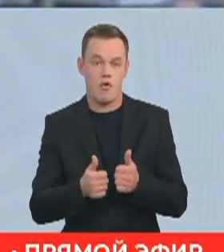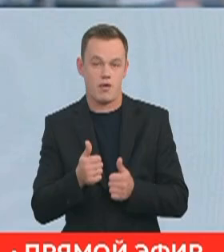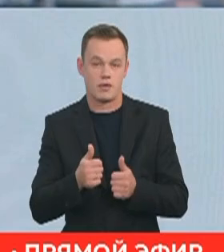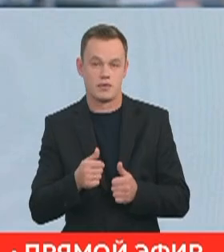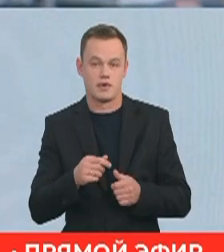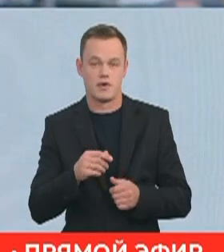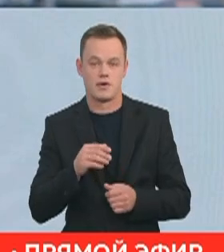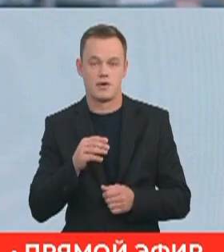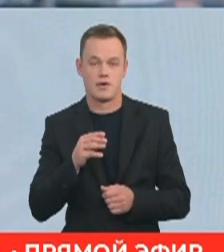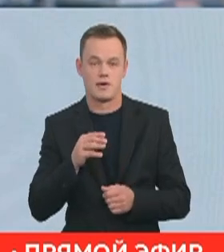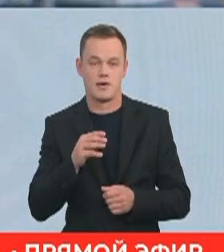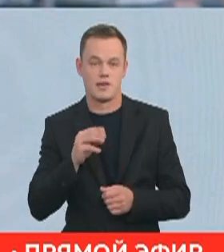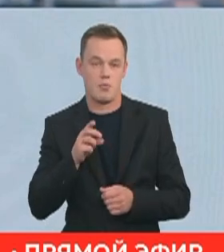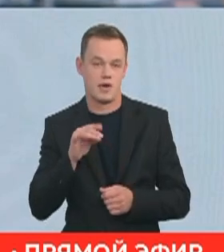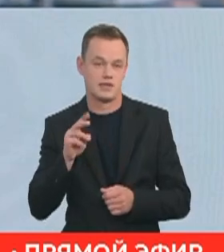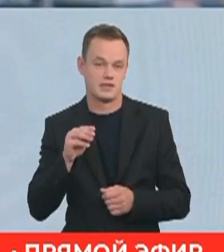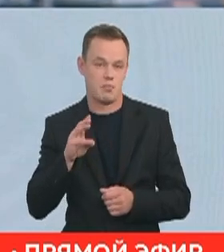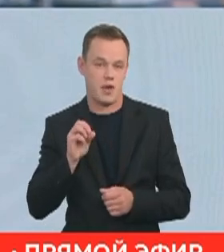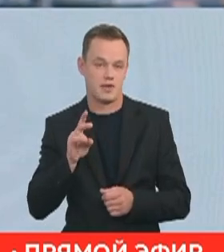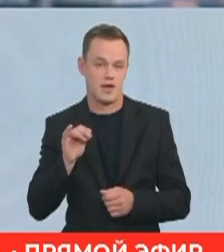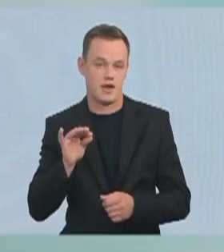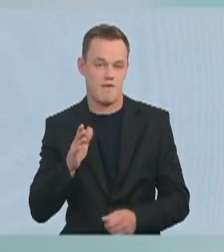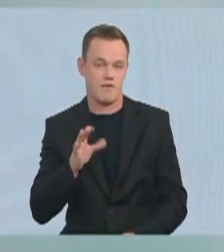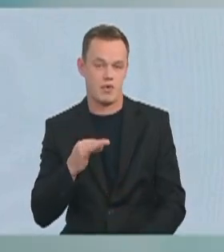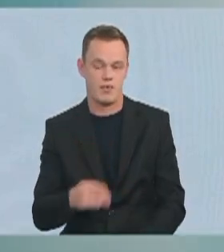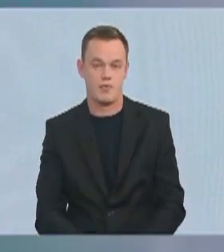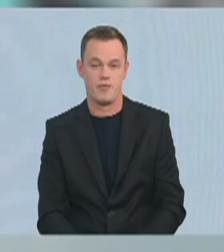в авторской рубрике «Таблица Менделевой».